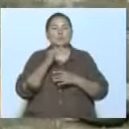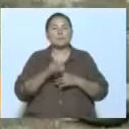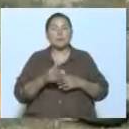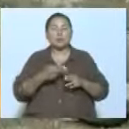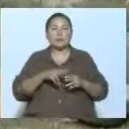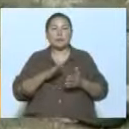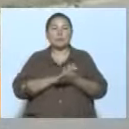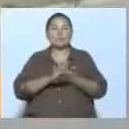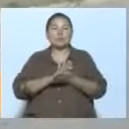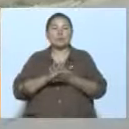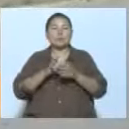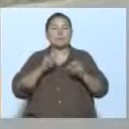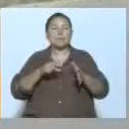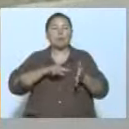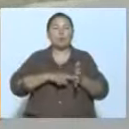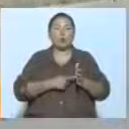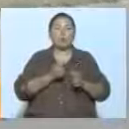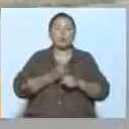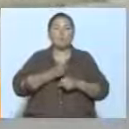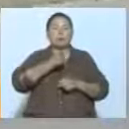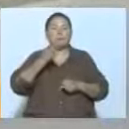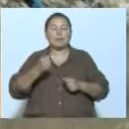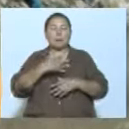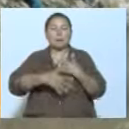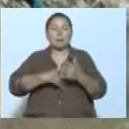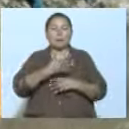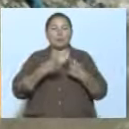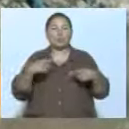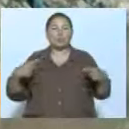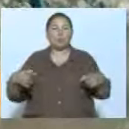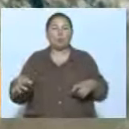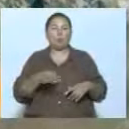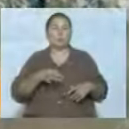тысяч сортируются на специальном пункте и направляются на переработку в другие регионы.